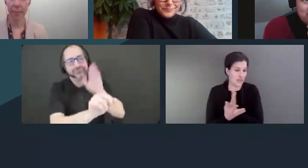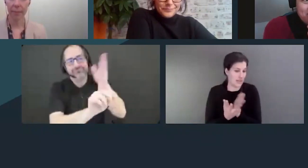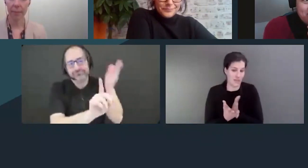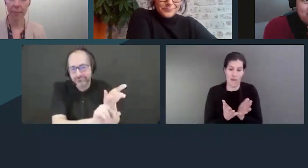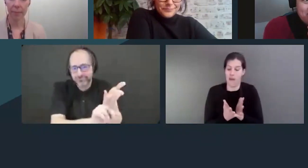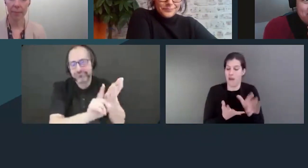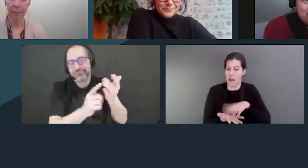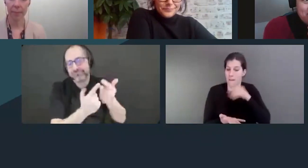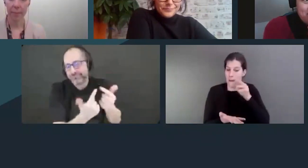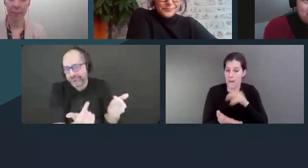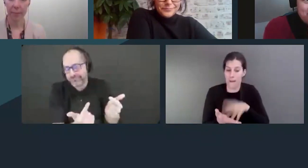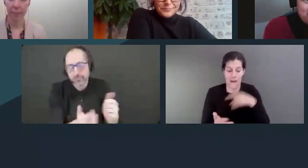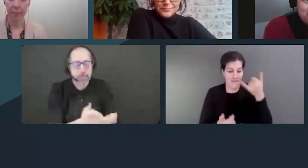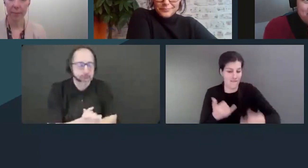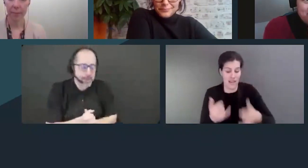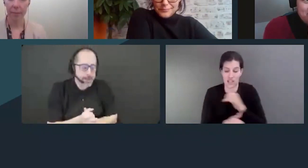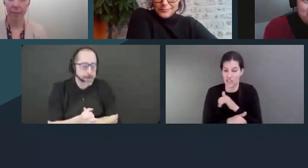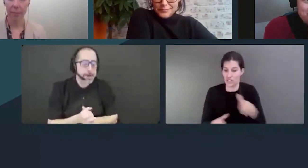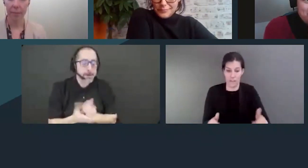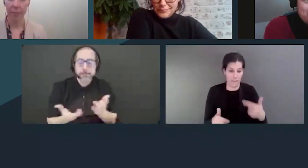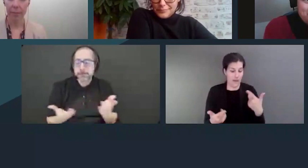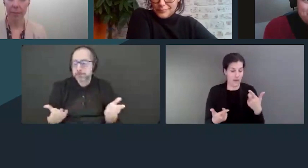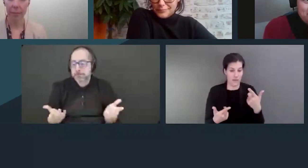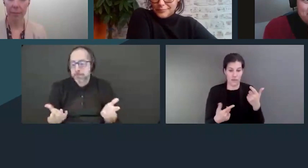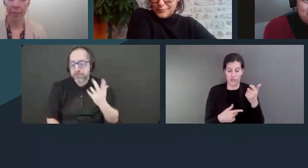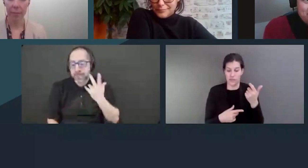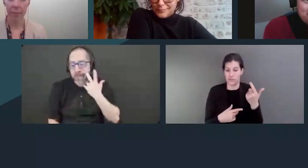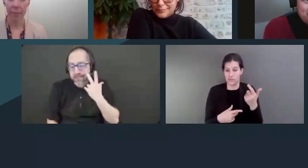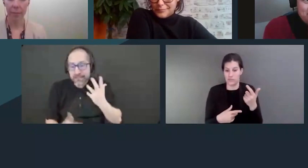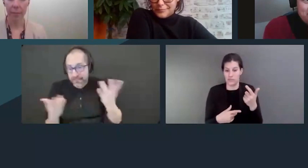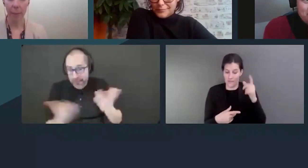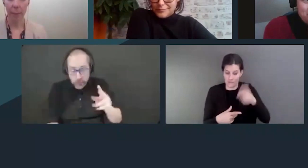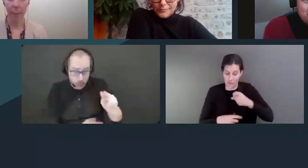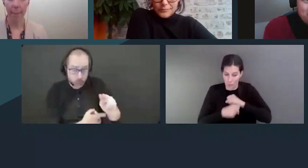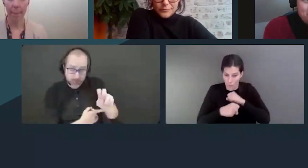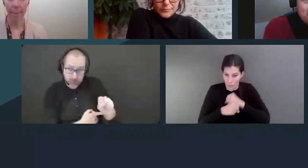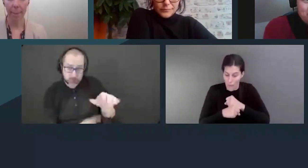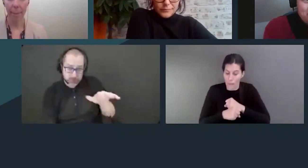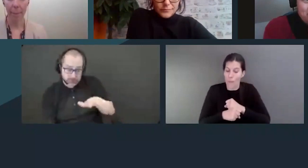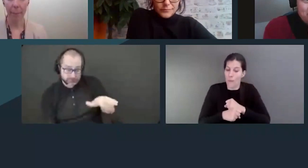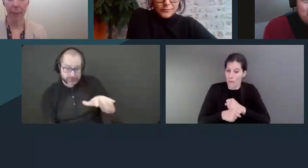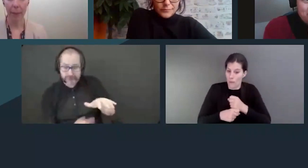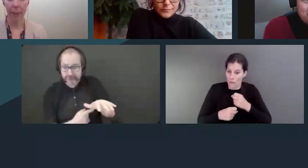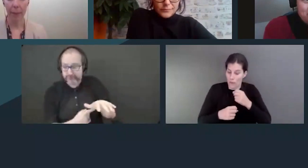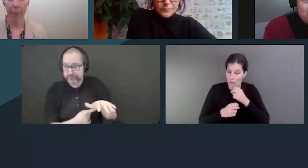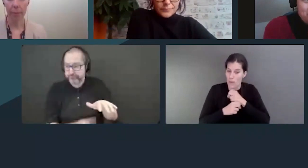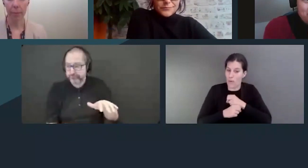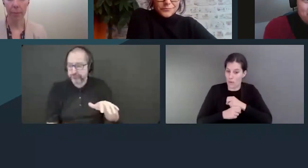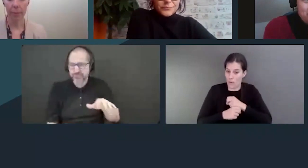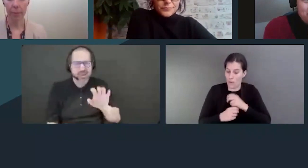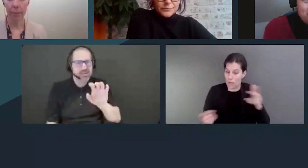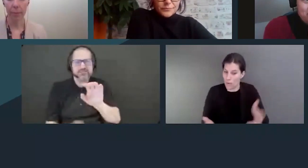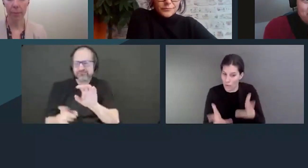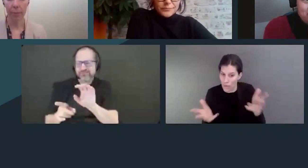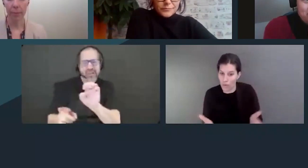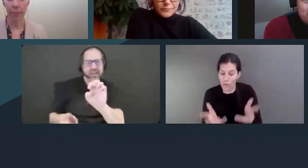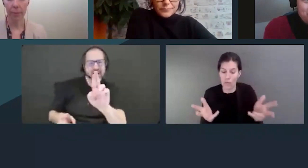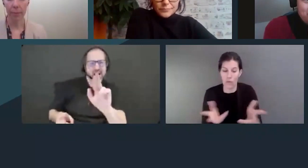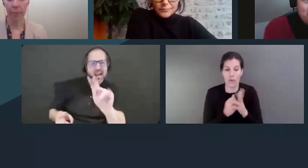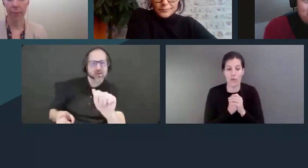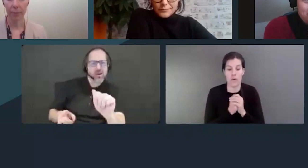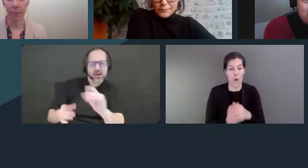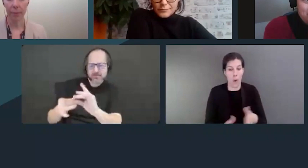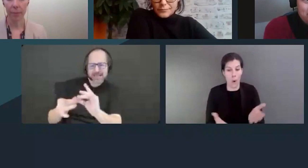Et je vois ici en Nouvelle-Écosse, et j'ai fait allusion d'ailleurs, il est question de partenariat